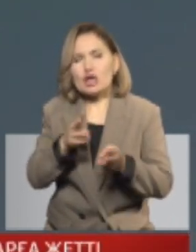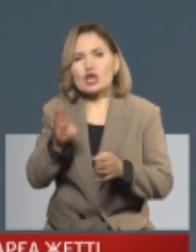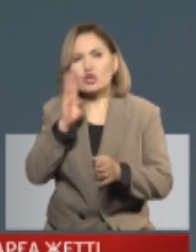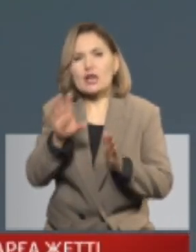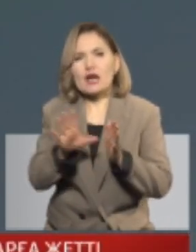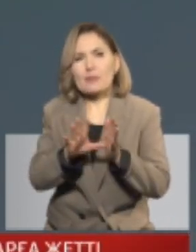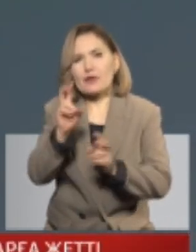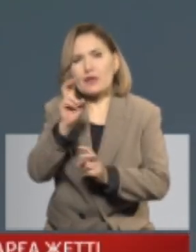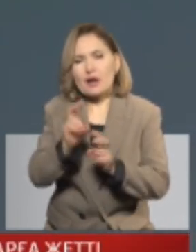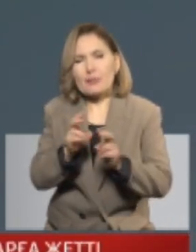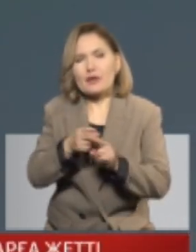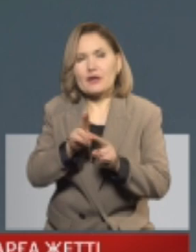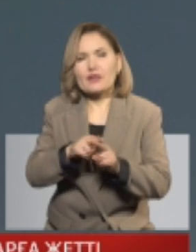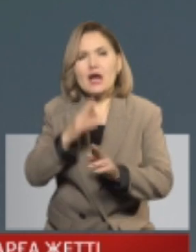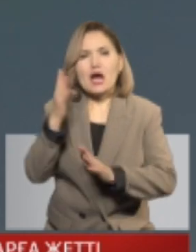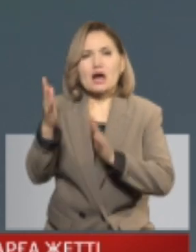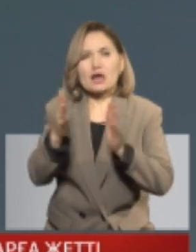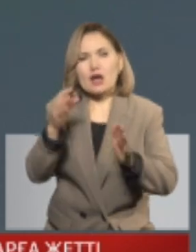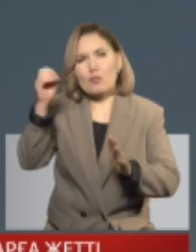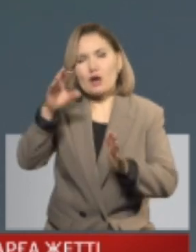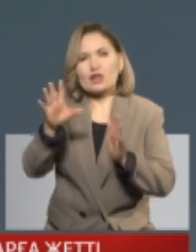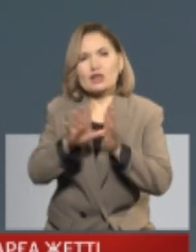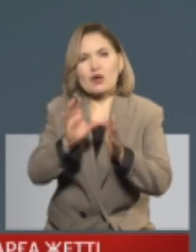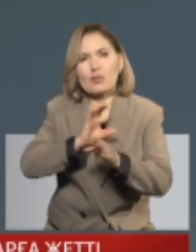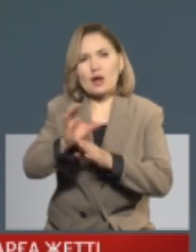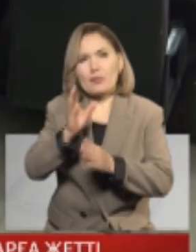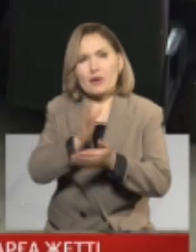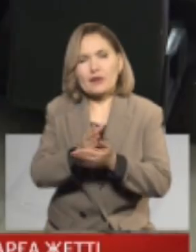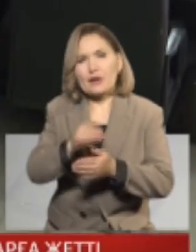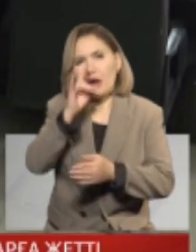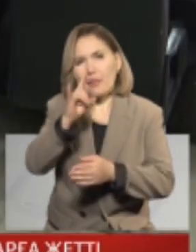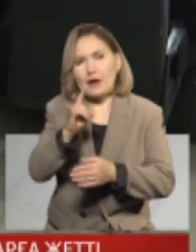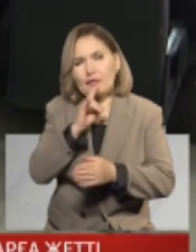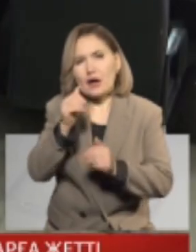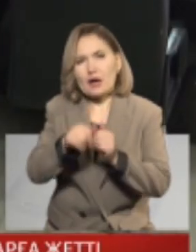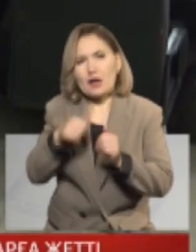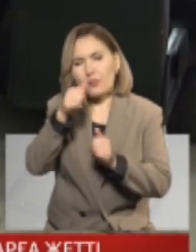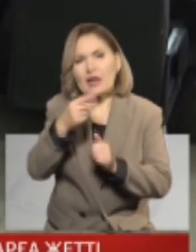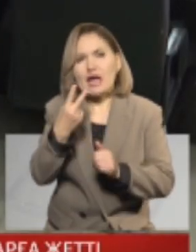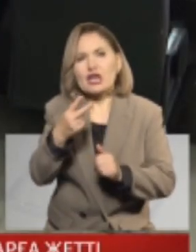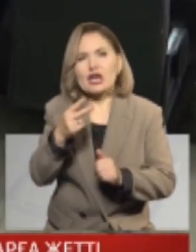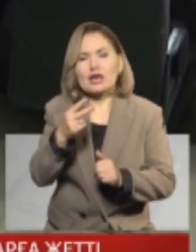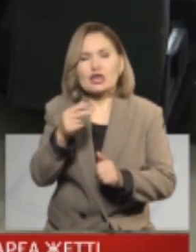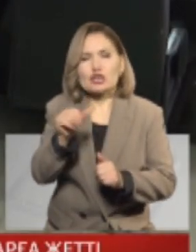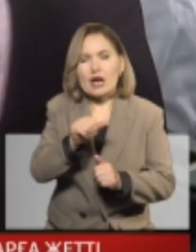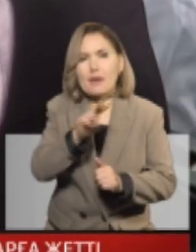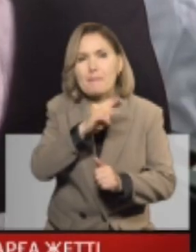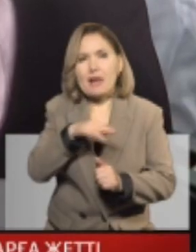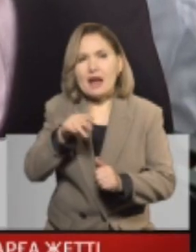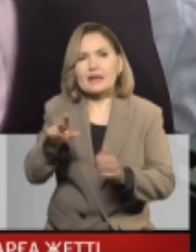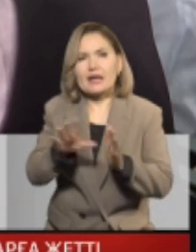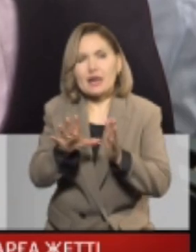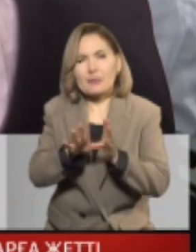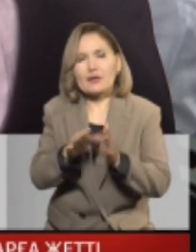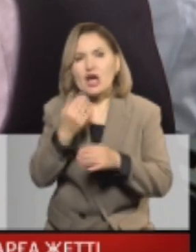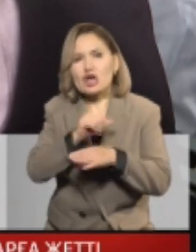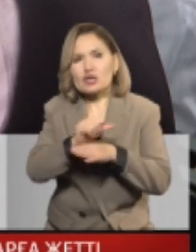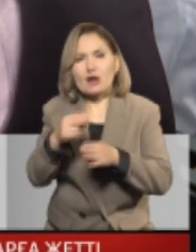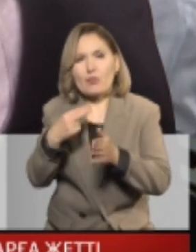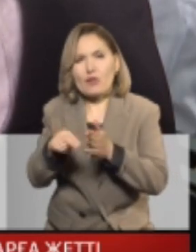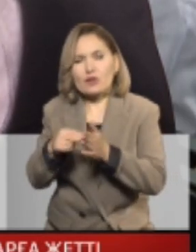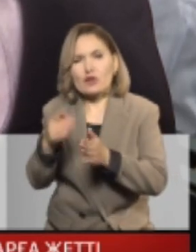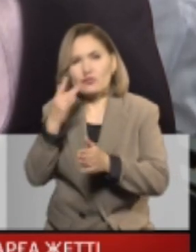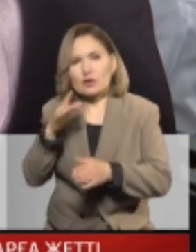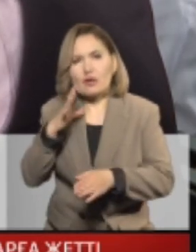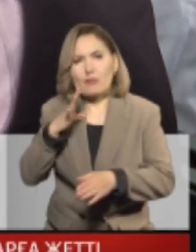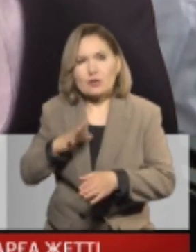электр станцияларымен баламалы энергия көздері өндіреді. Сондықтан еліміз жылына 2,5 миллиард киловатт электроэнергиясын сырт елдерден сатып